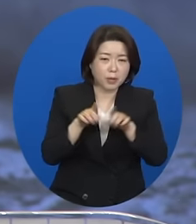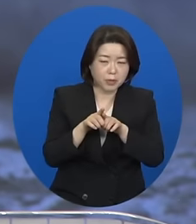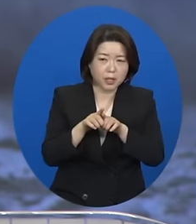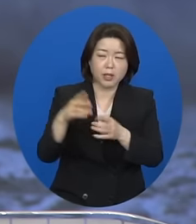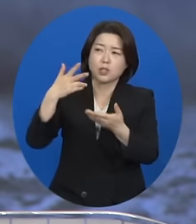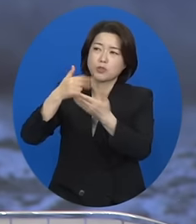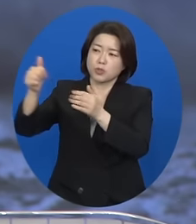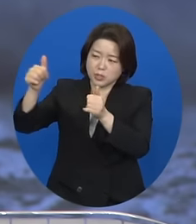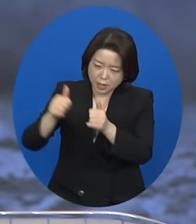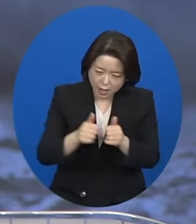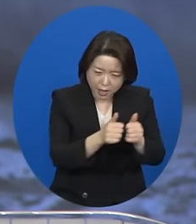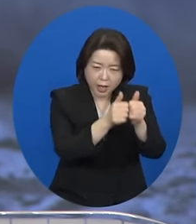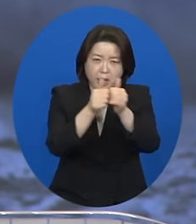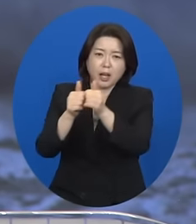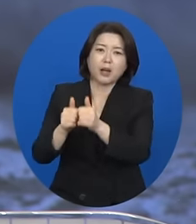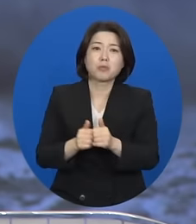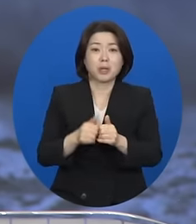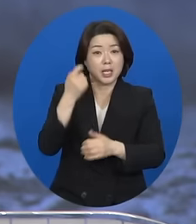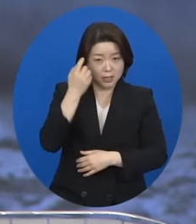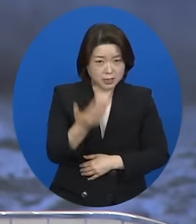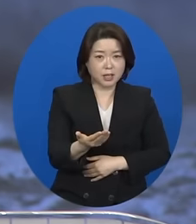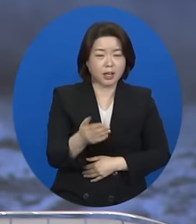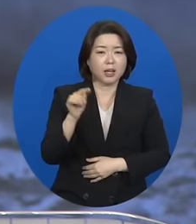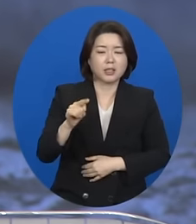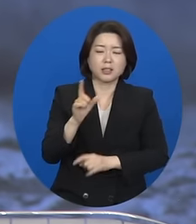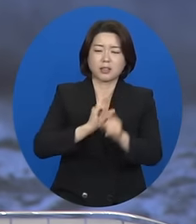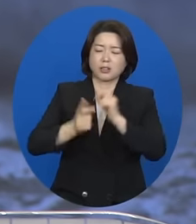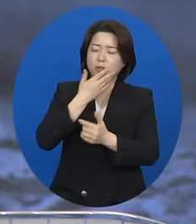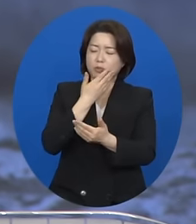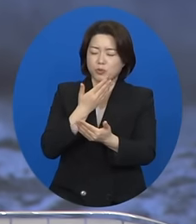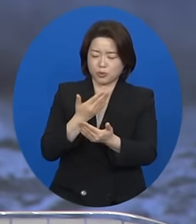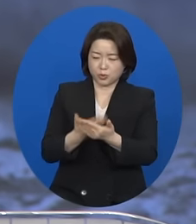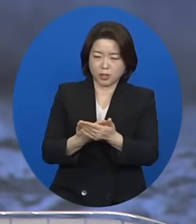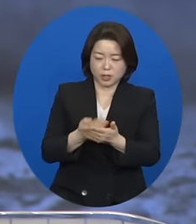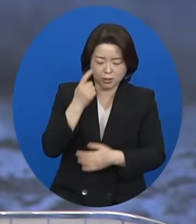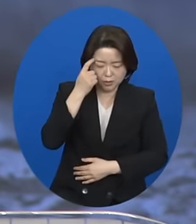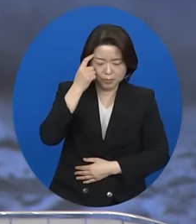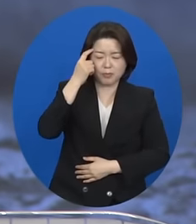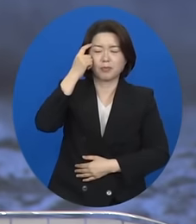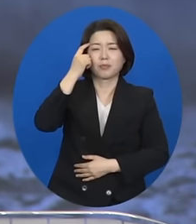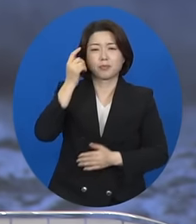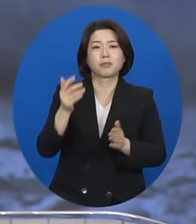함께 실히 동행했다는 것을